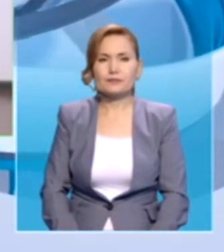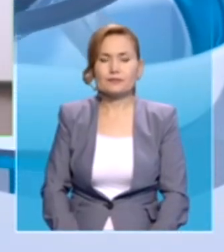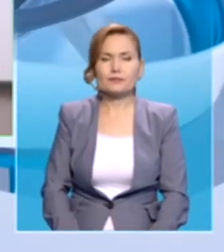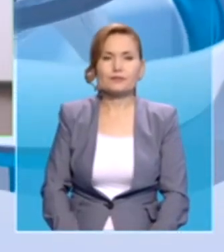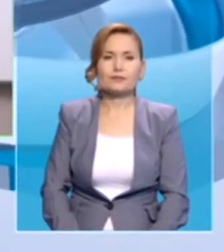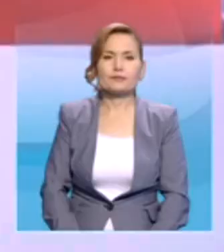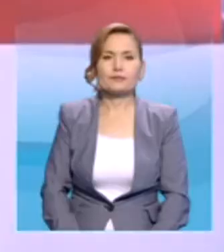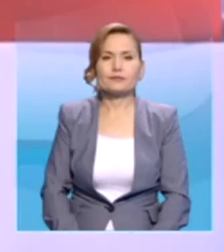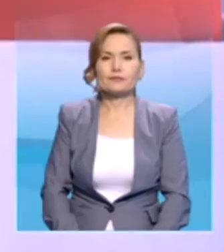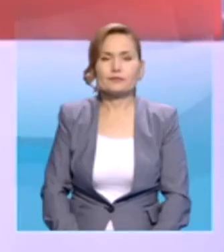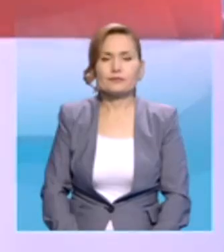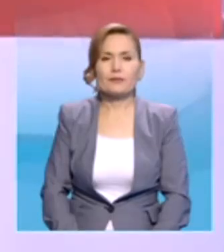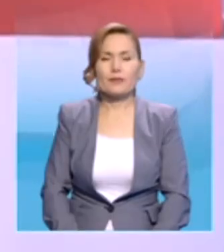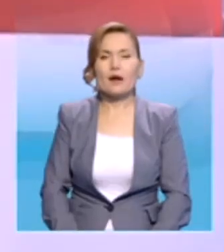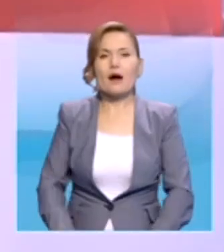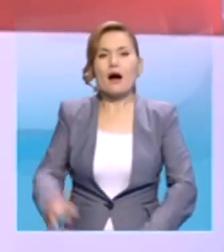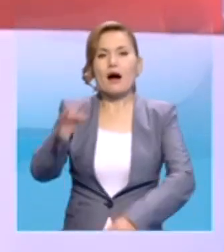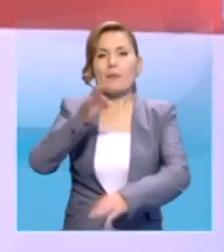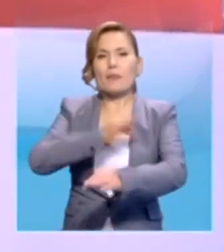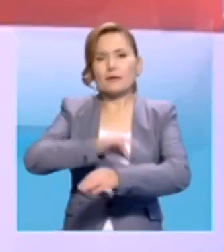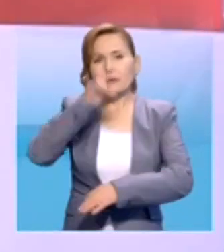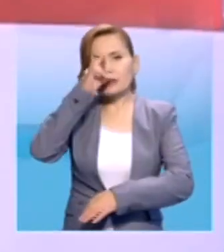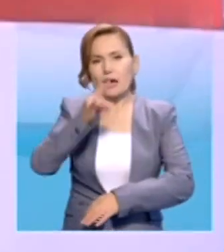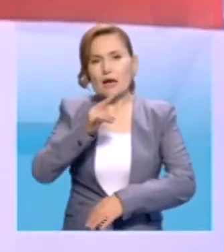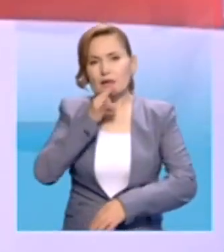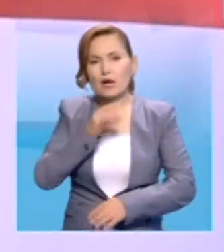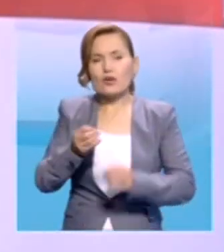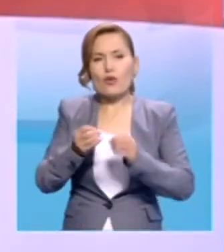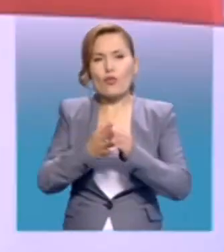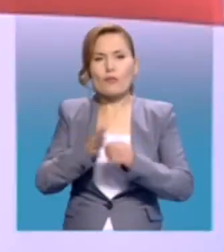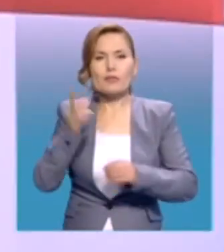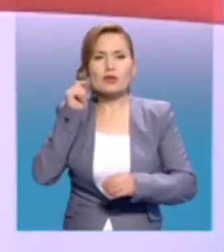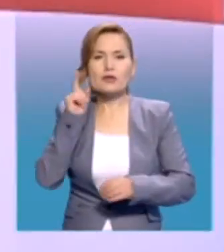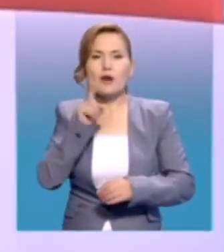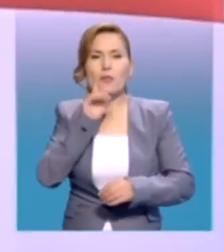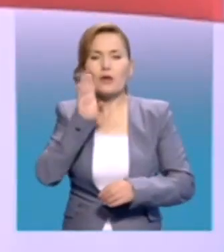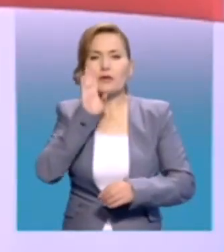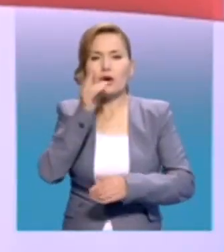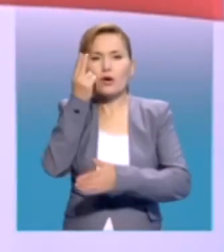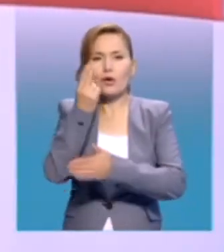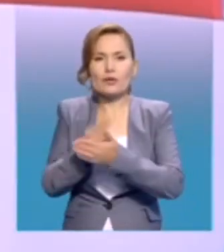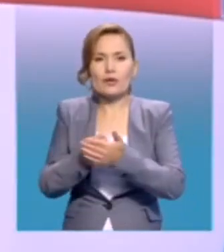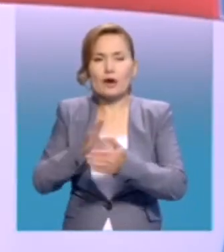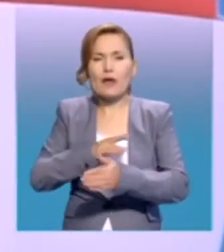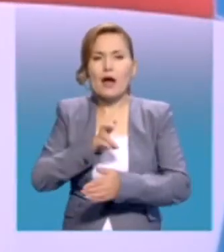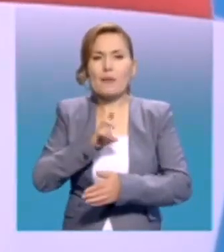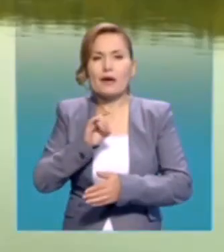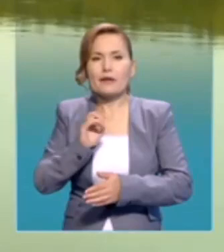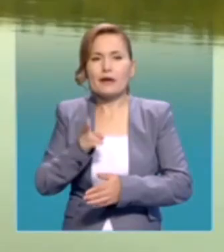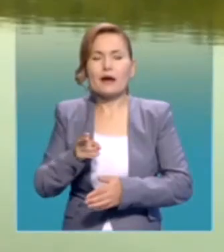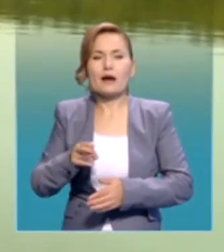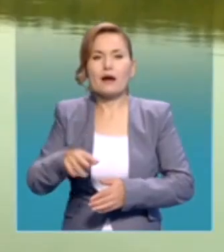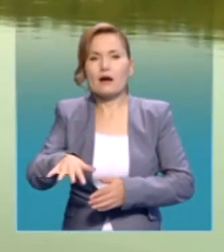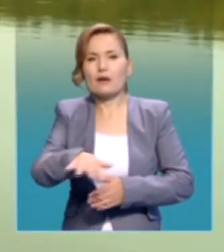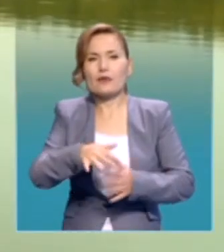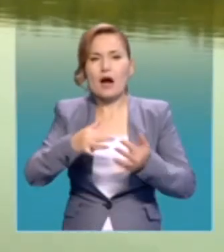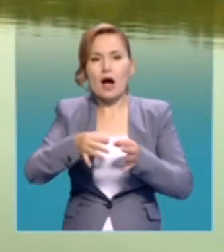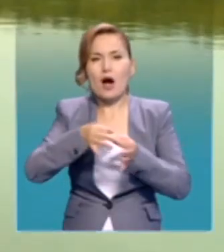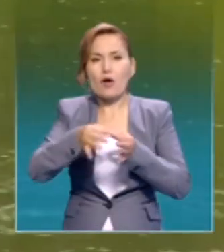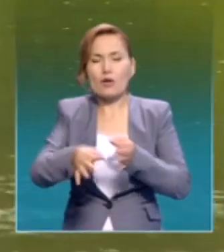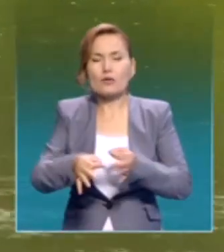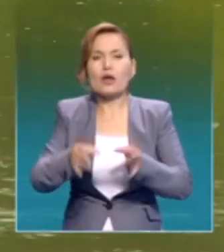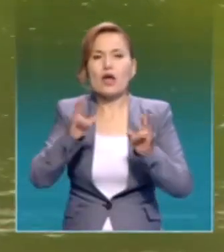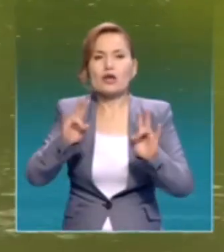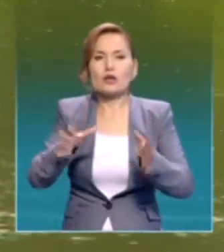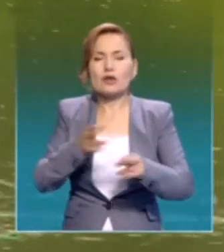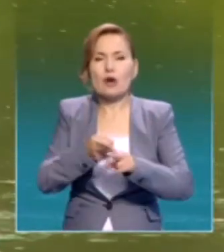Берік. Батыс Қазақстанда 15 жастағы қыз бала суға батып кетті. Оқиға Бәйтерек ауданының Рубежин ауылында болған. Жасөспірім